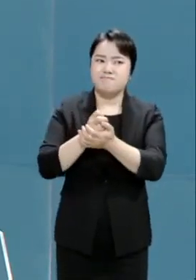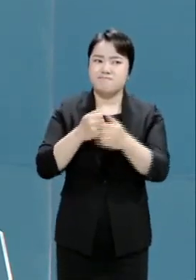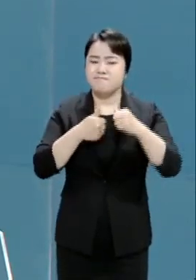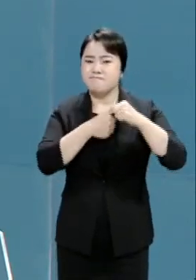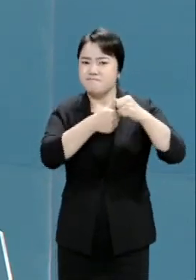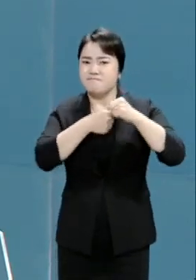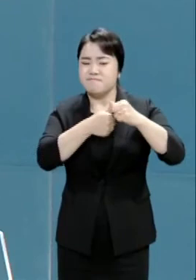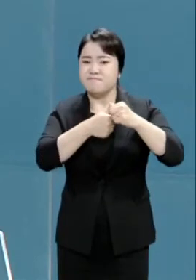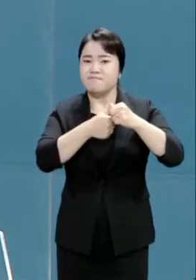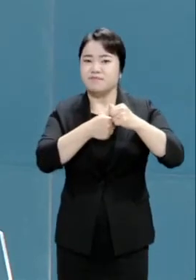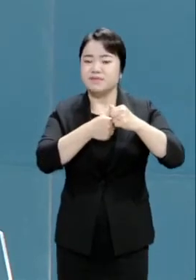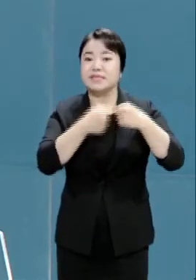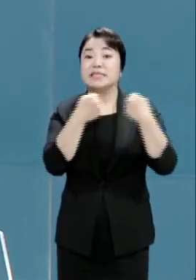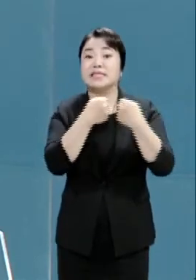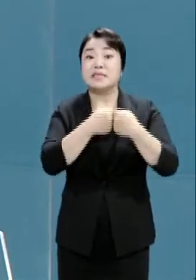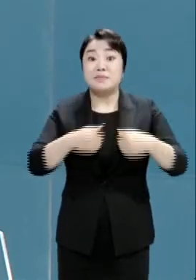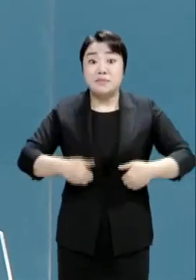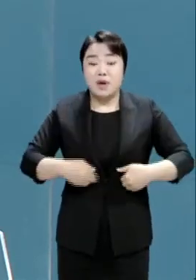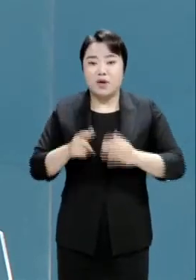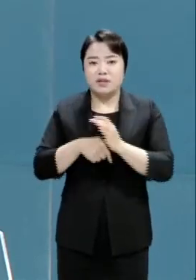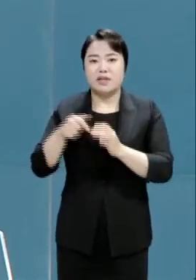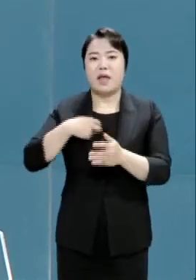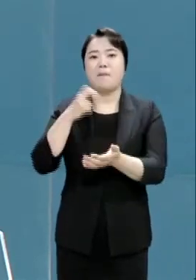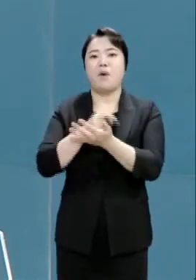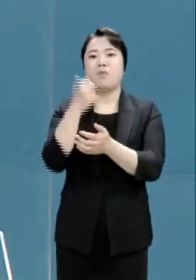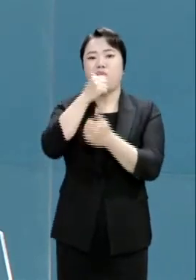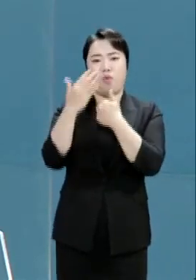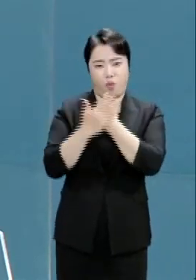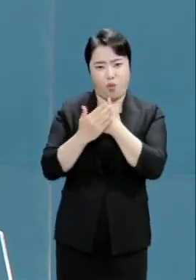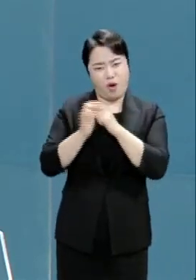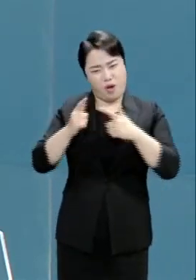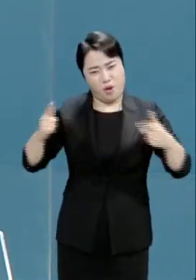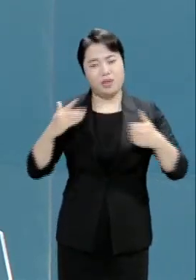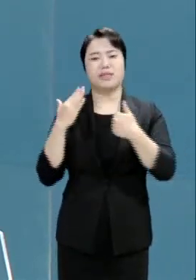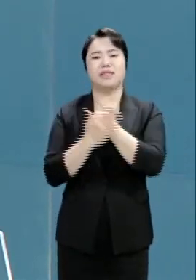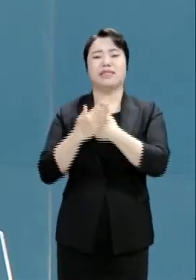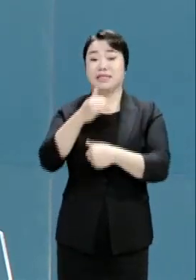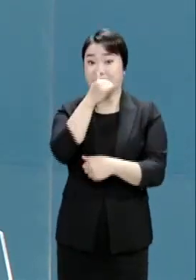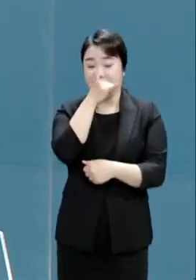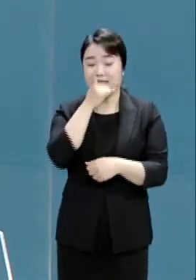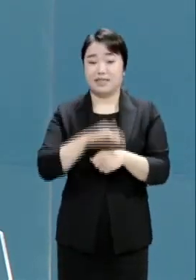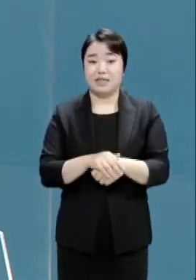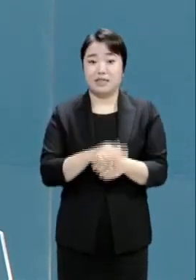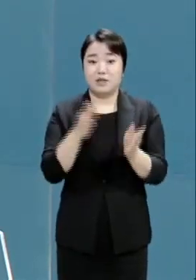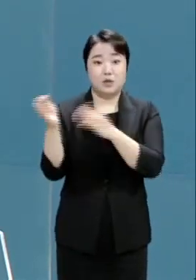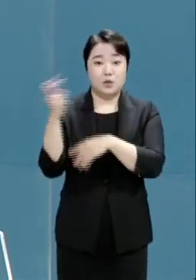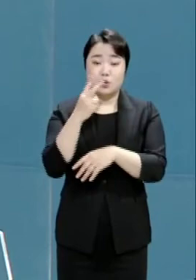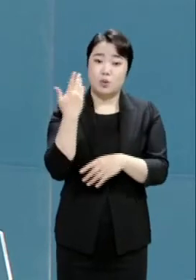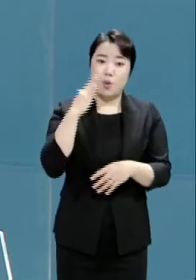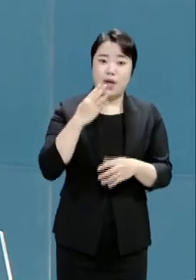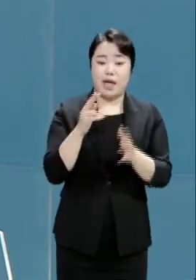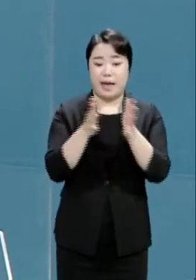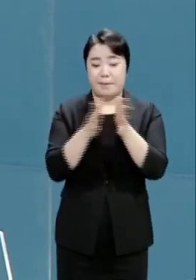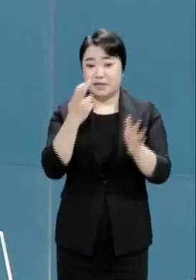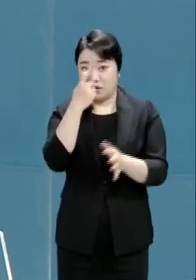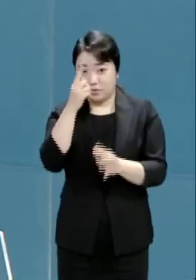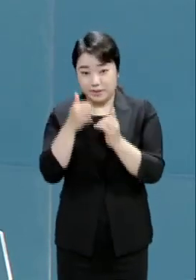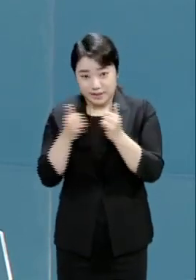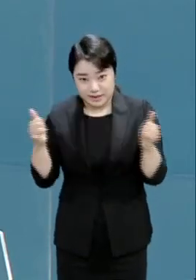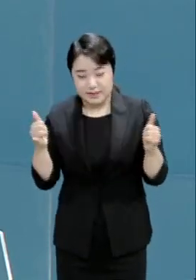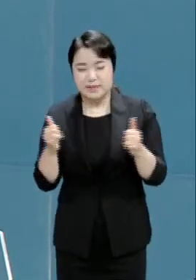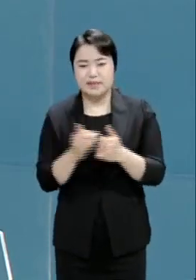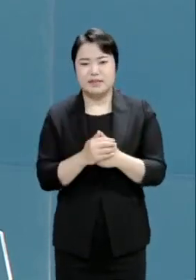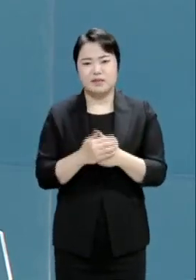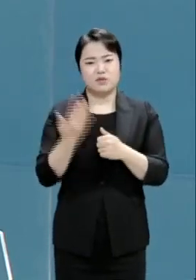저희가 무료 변론이라든가 구제 활동을 하고 있습니다. 그래서 일단 그런 것이 있고 또 요즘에 이제 아파트 경비 노동자들이 많이